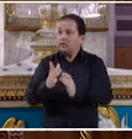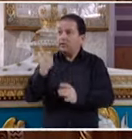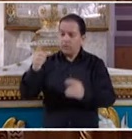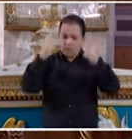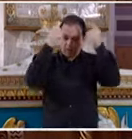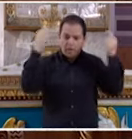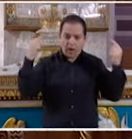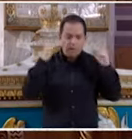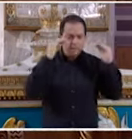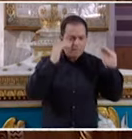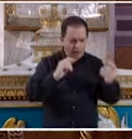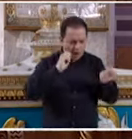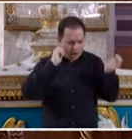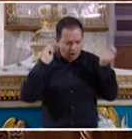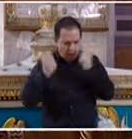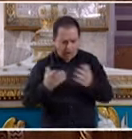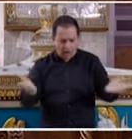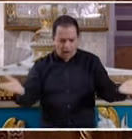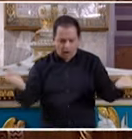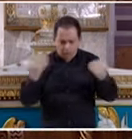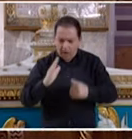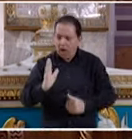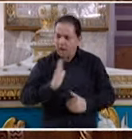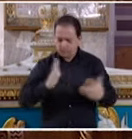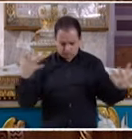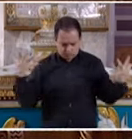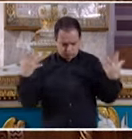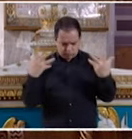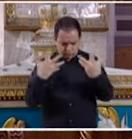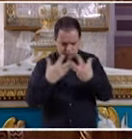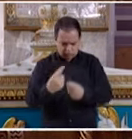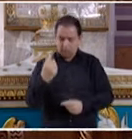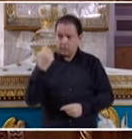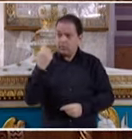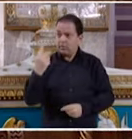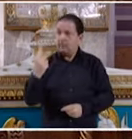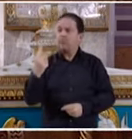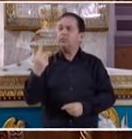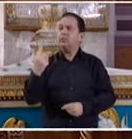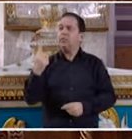εν ανθρωπίσας. Σταυρωθήστε Χριστέ ο Θεός